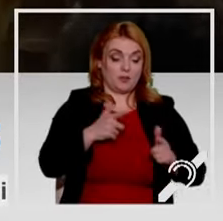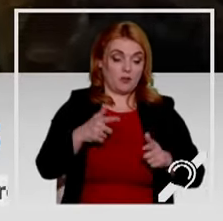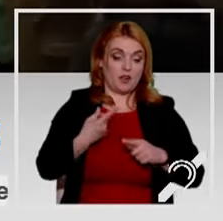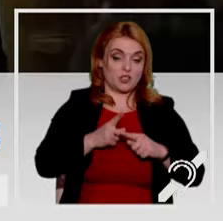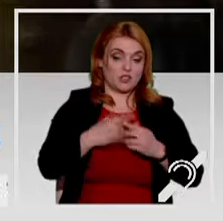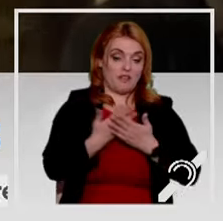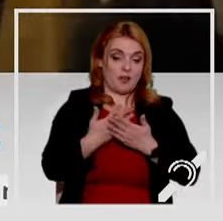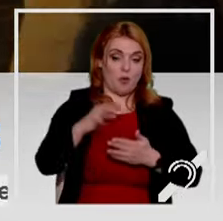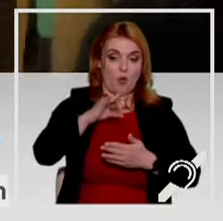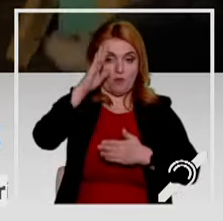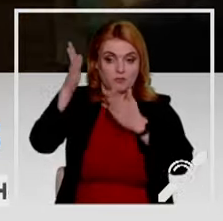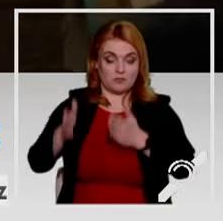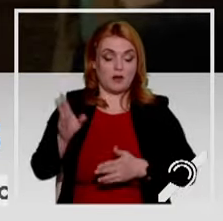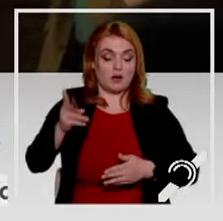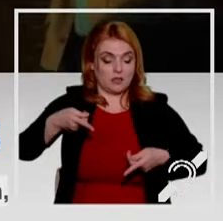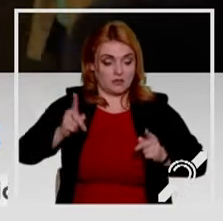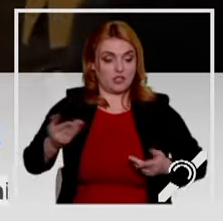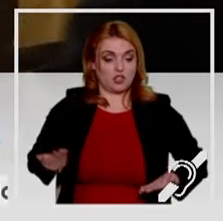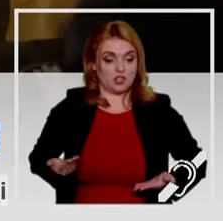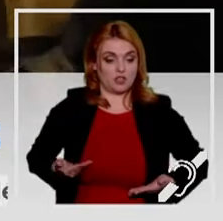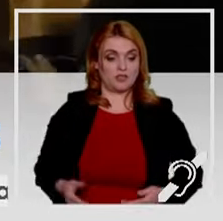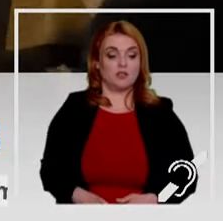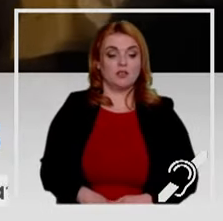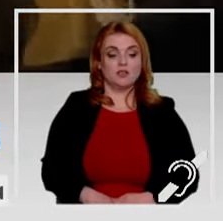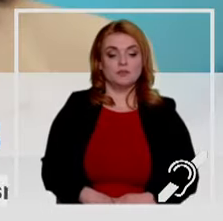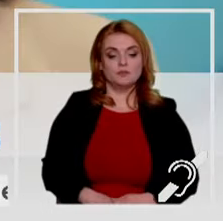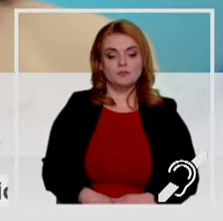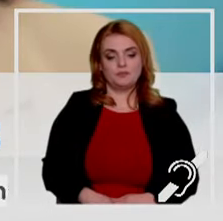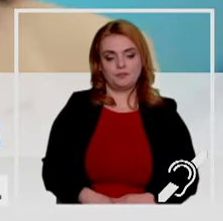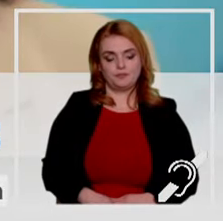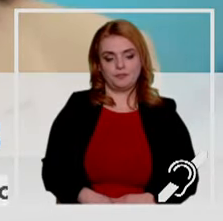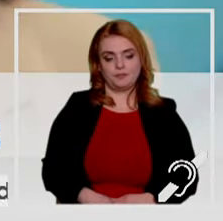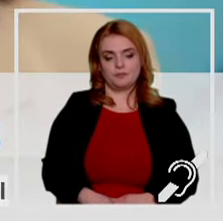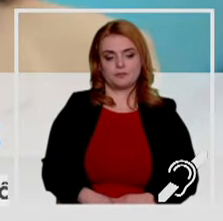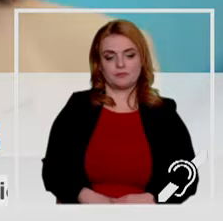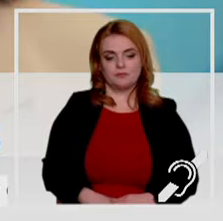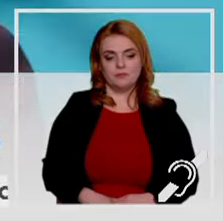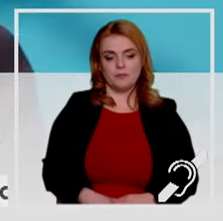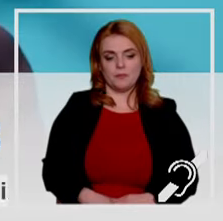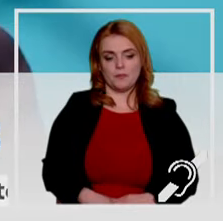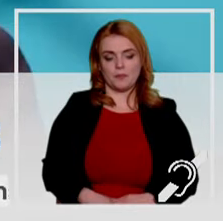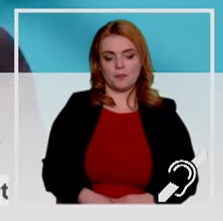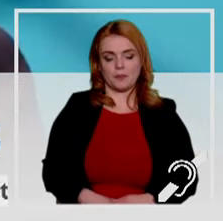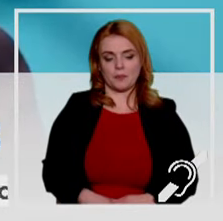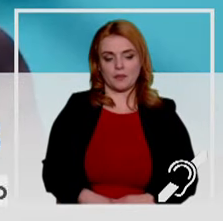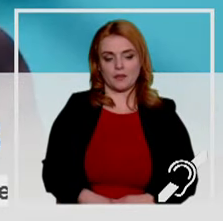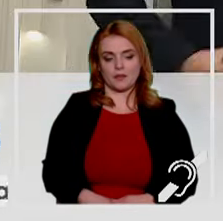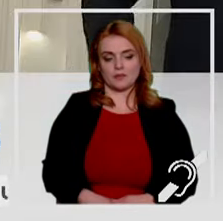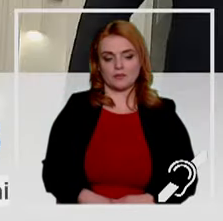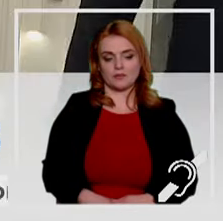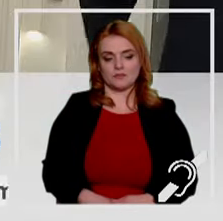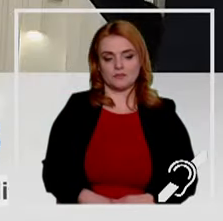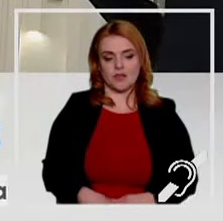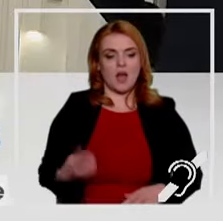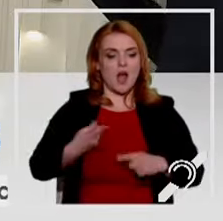inventor of this robot. Mai puțin aici, acasă, unde în loc să culegeți lauri, v-au trimis la Jilava. E